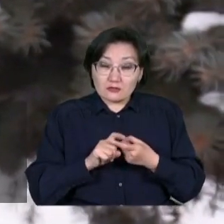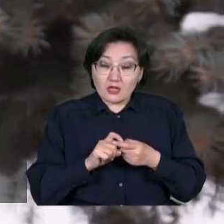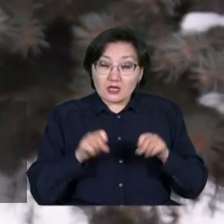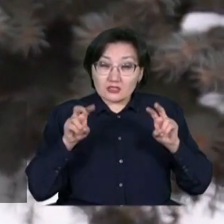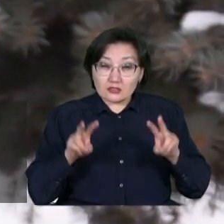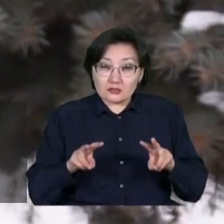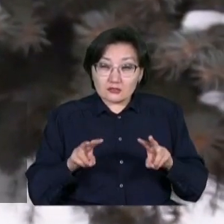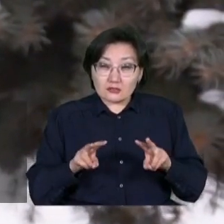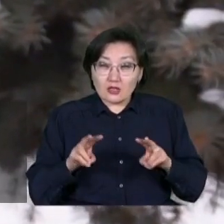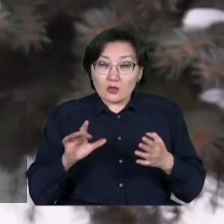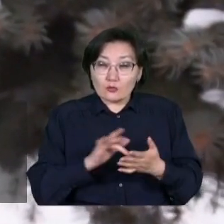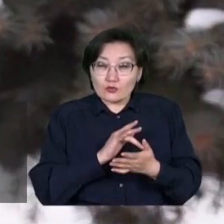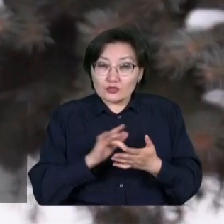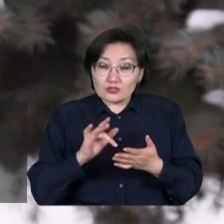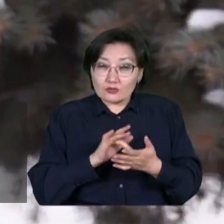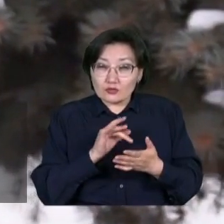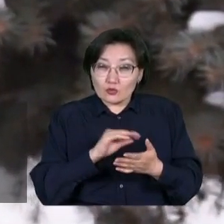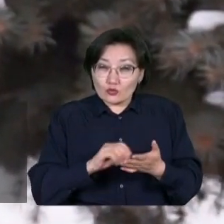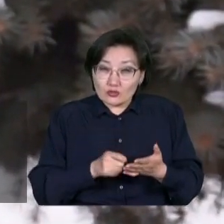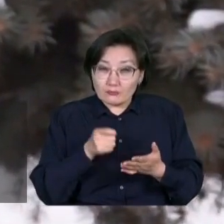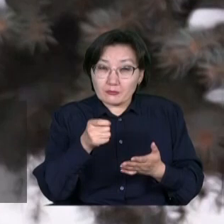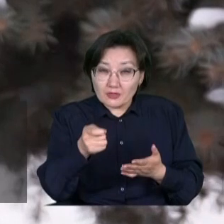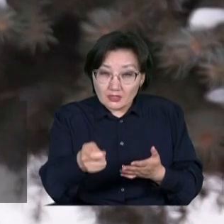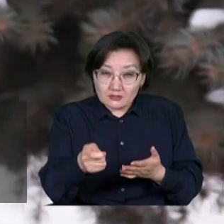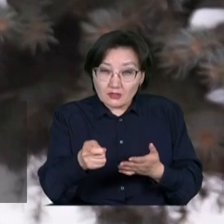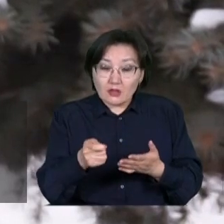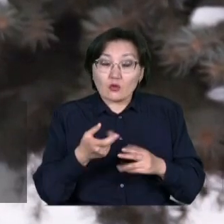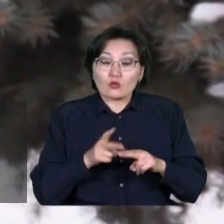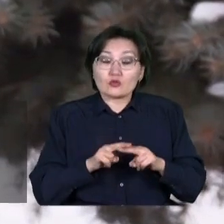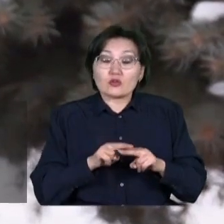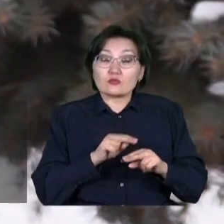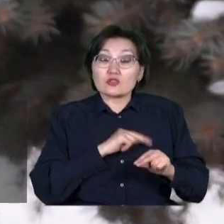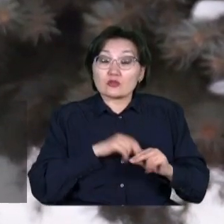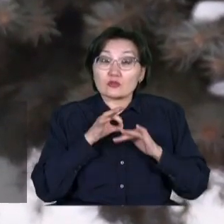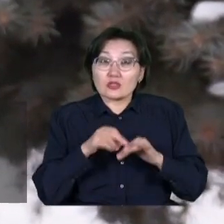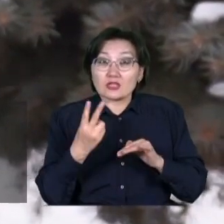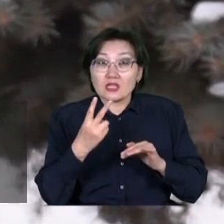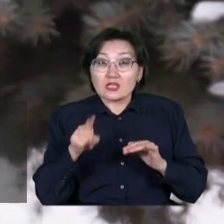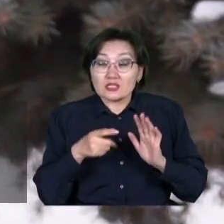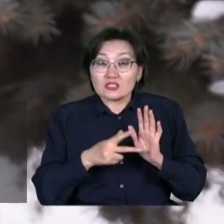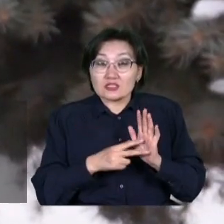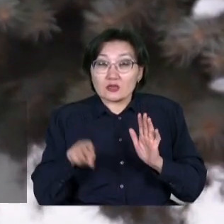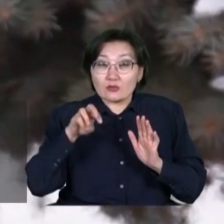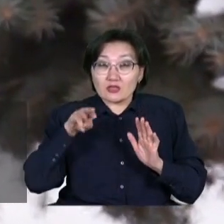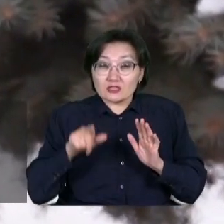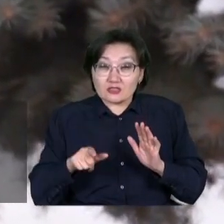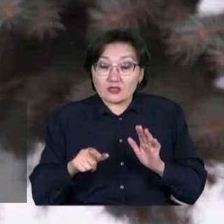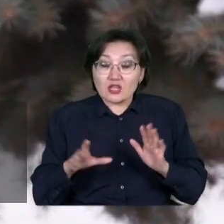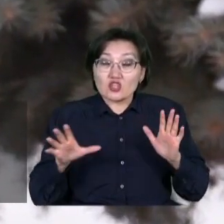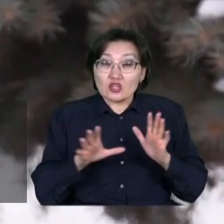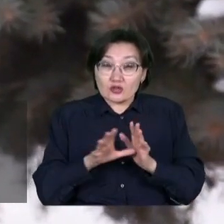арнайы бюджеттік өтінім беріліп, ол жұмыстар жүлде 2,8 миллиард теңгеге